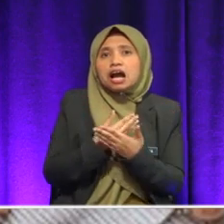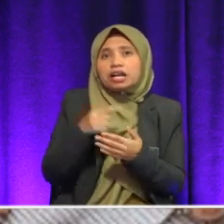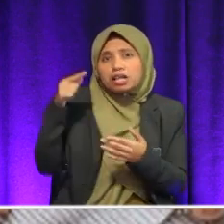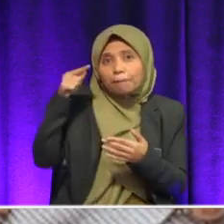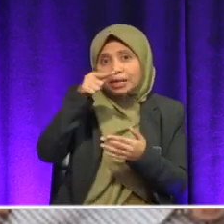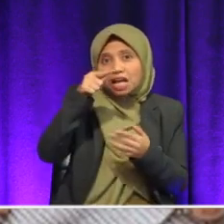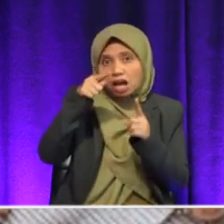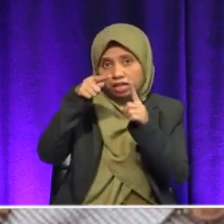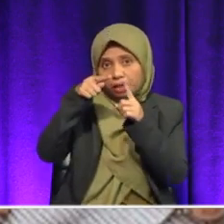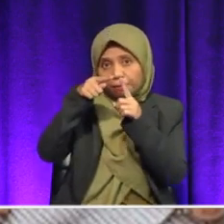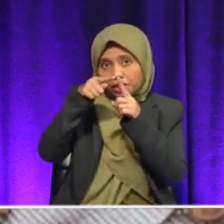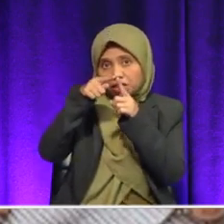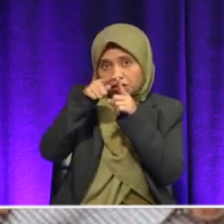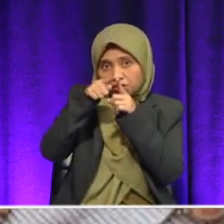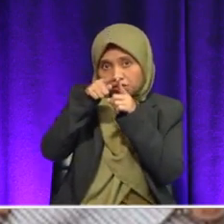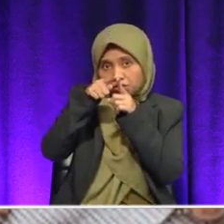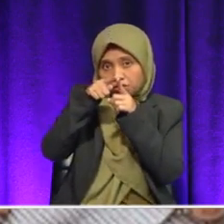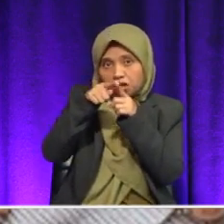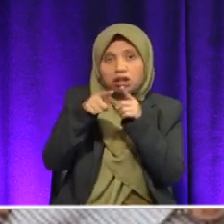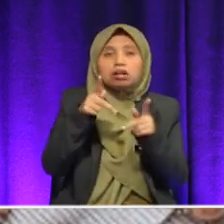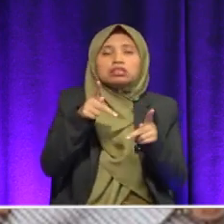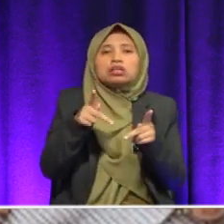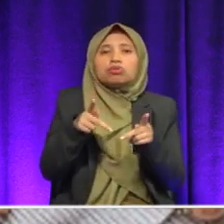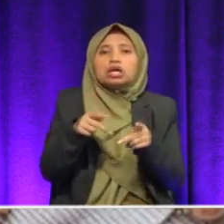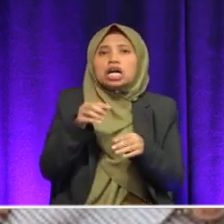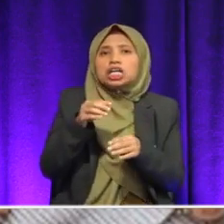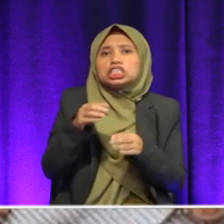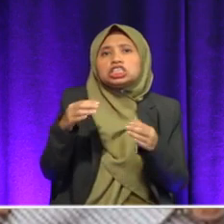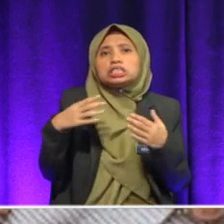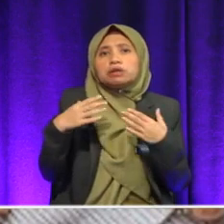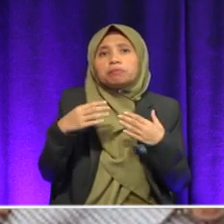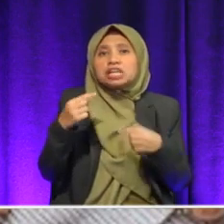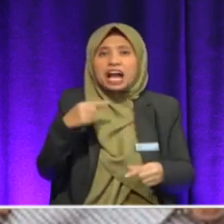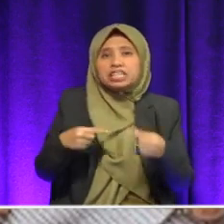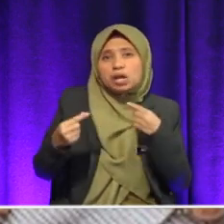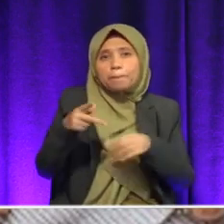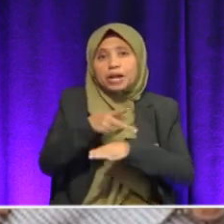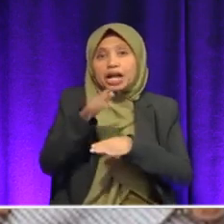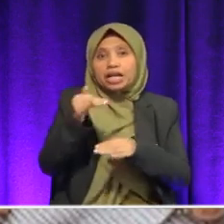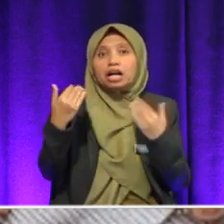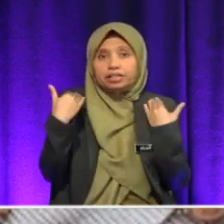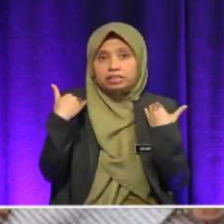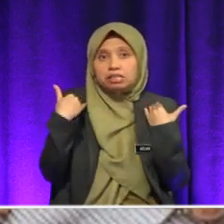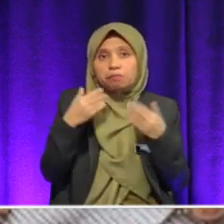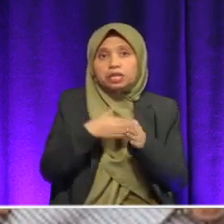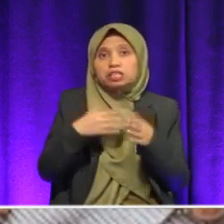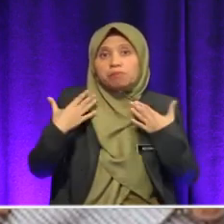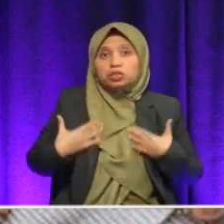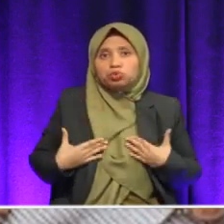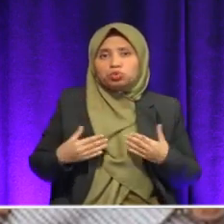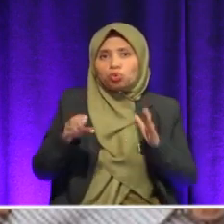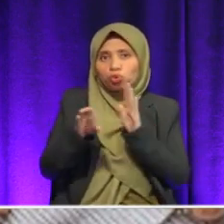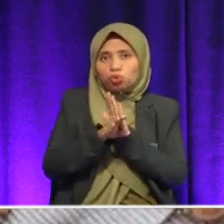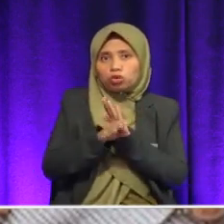dia punya elemen ataupun style curi pakaian yang ada pada pakaian tersebut yang pertama adalah garis lihi